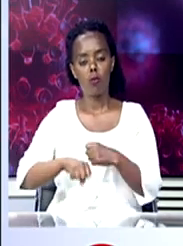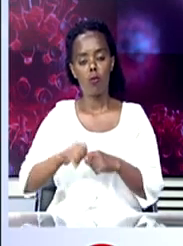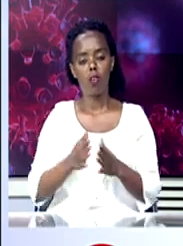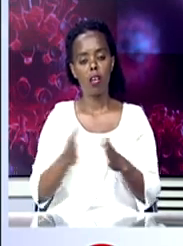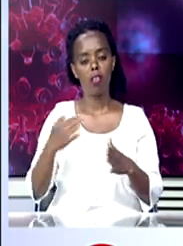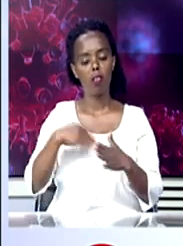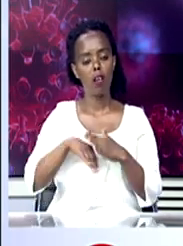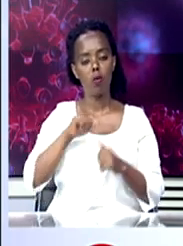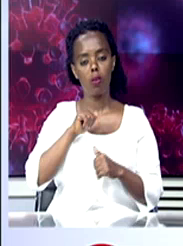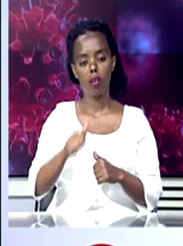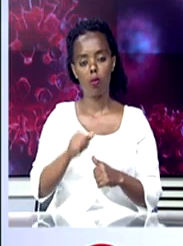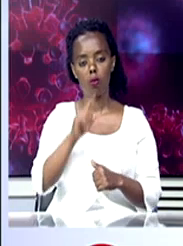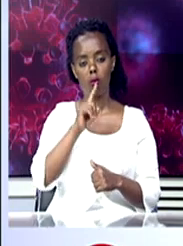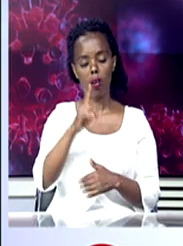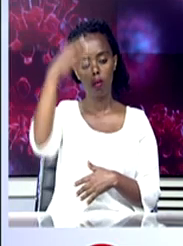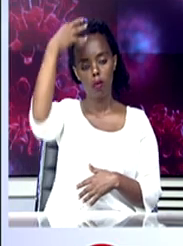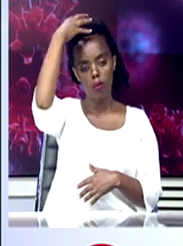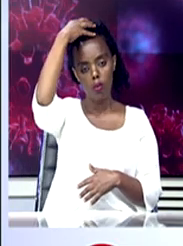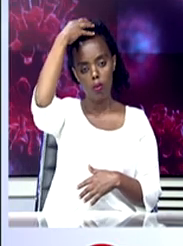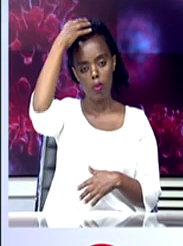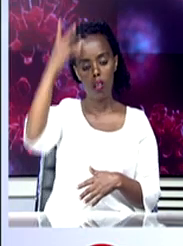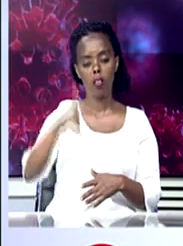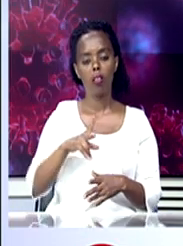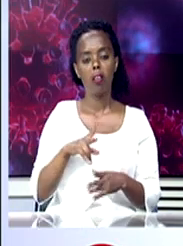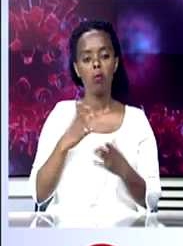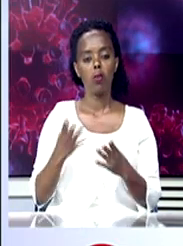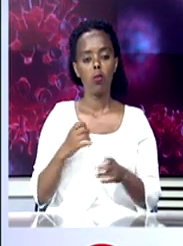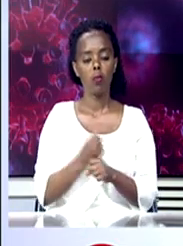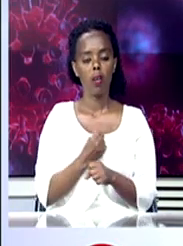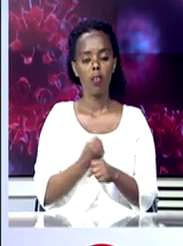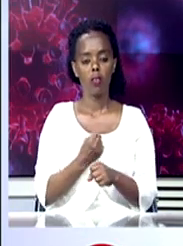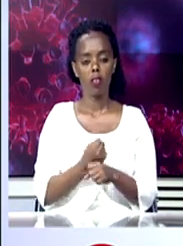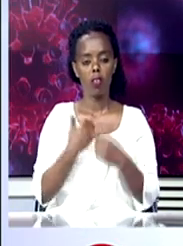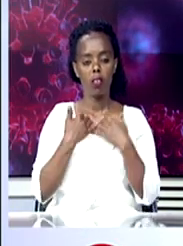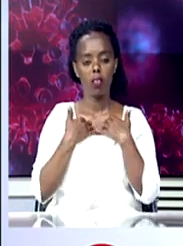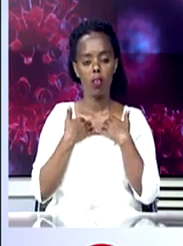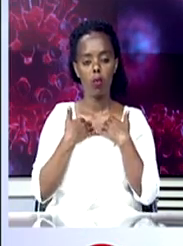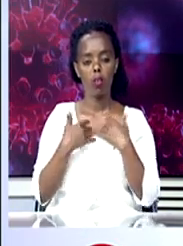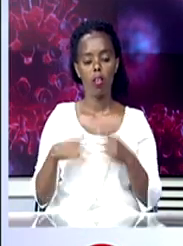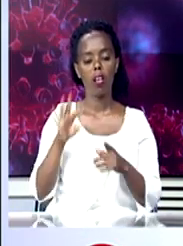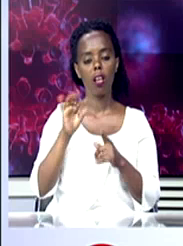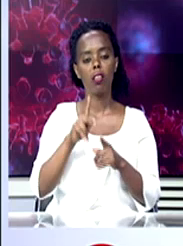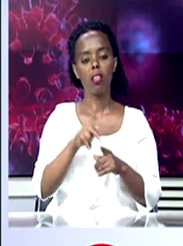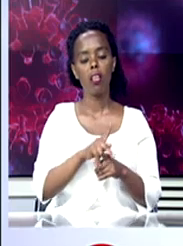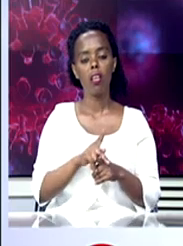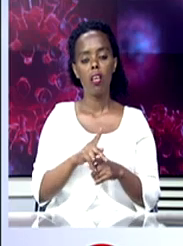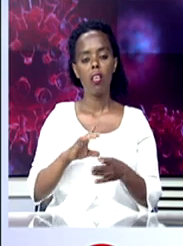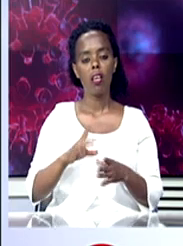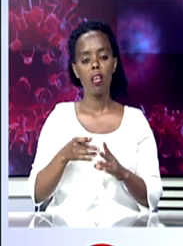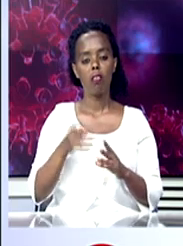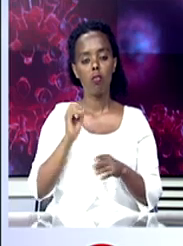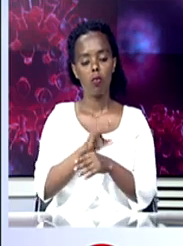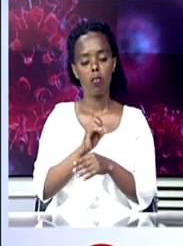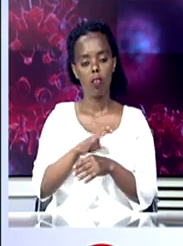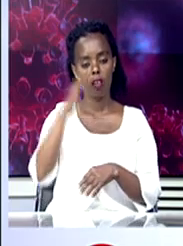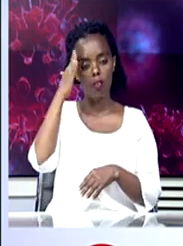qabu. Dhugaa dubbachuudhaaf mootummaan tarkaanfii gurguddaa fudhachaa jira. Nu nama kallattii mootummaa kan fudhannee gorsa mootummaa nuu kenne gorsa